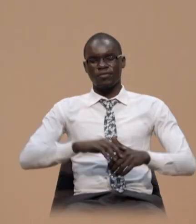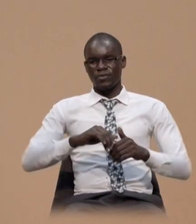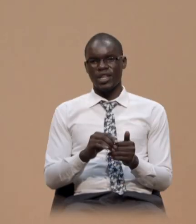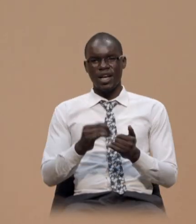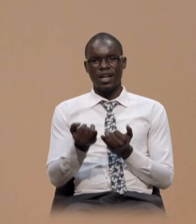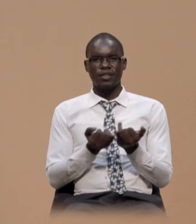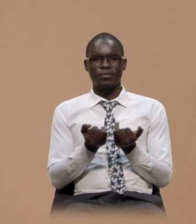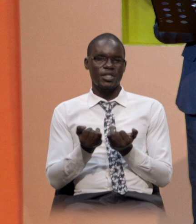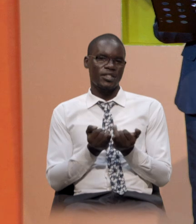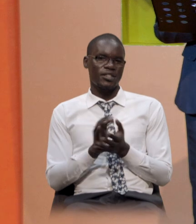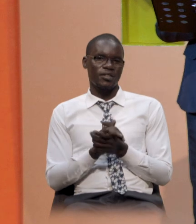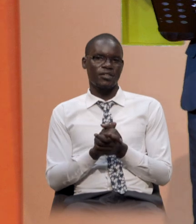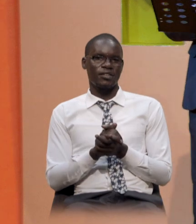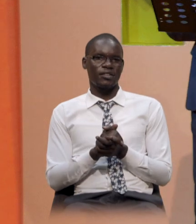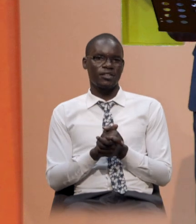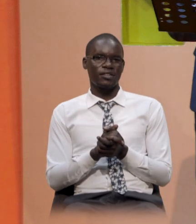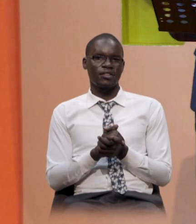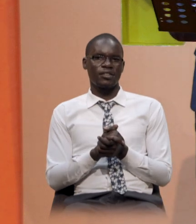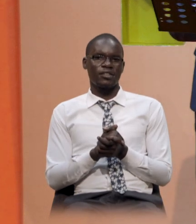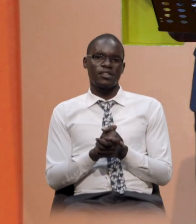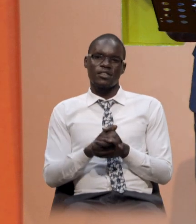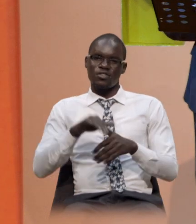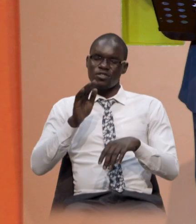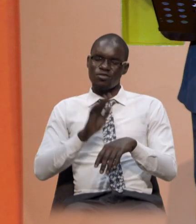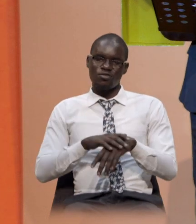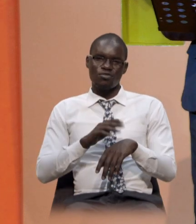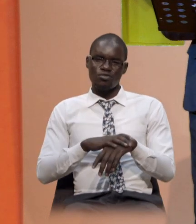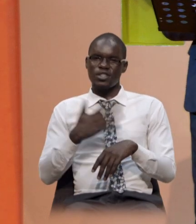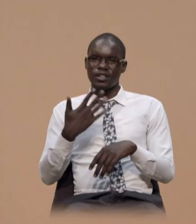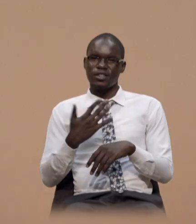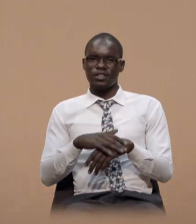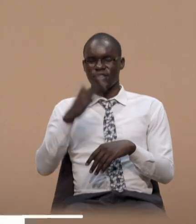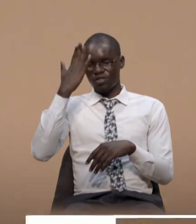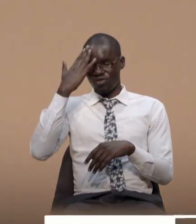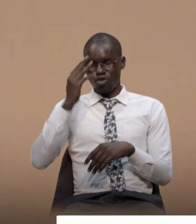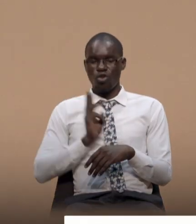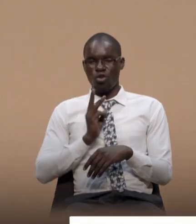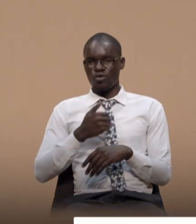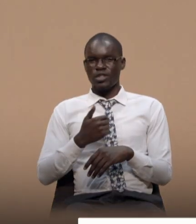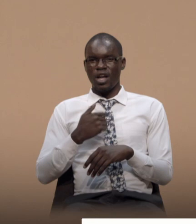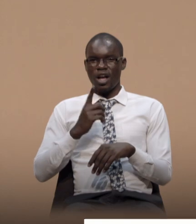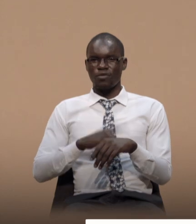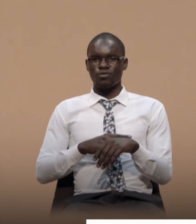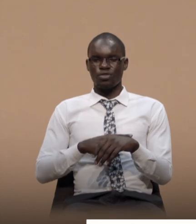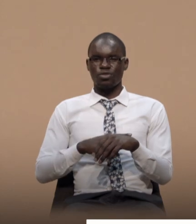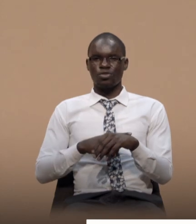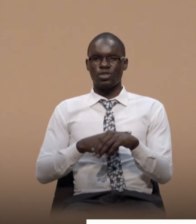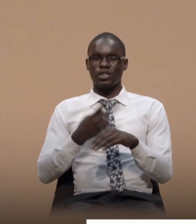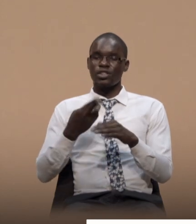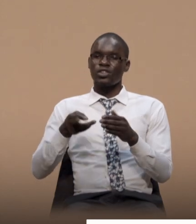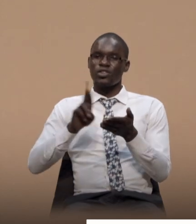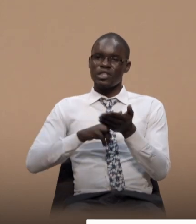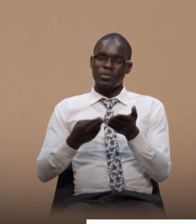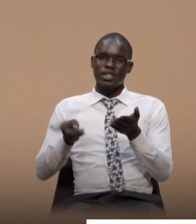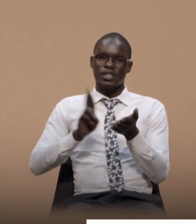njema na mambo mema, na mambo mema sabato njema. Unajua tunapenda kurudia